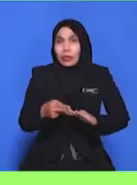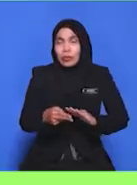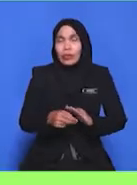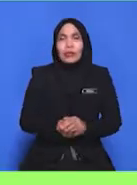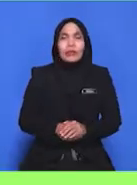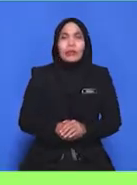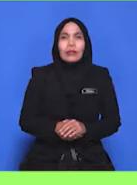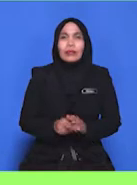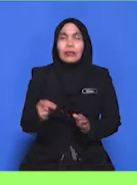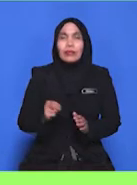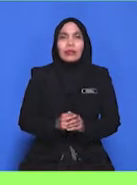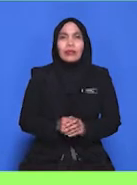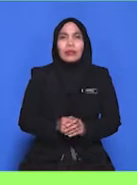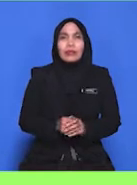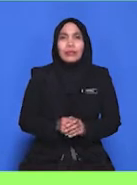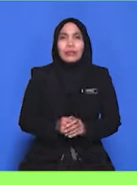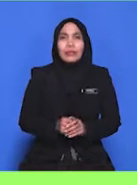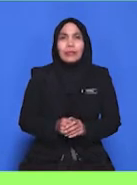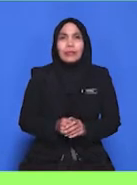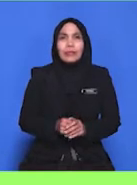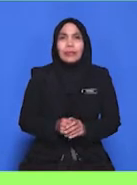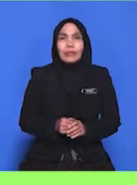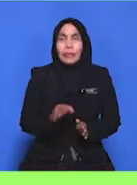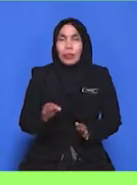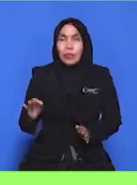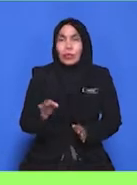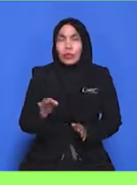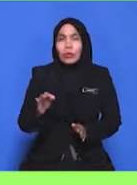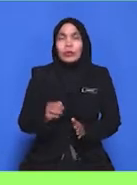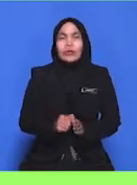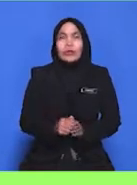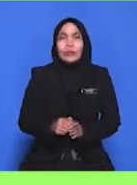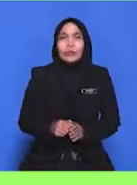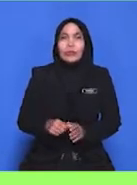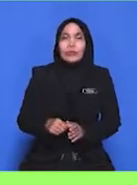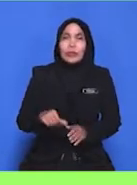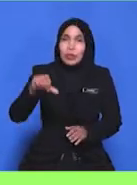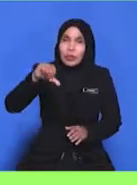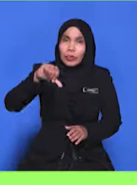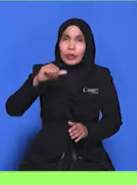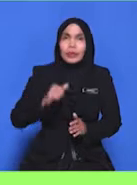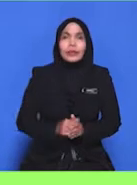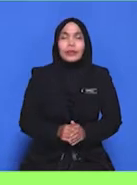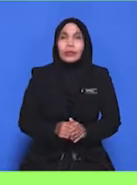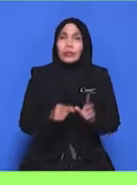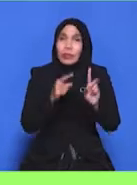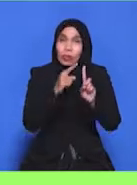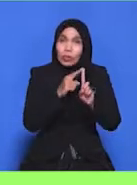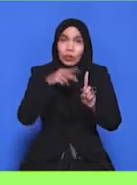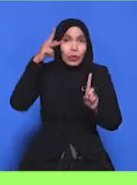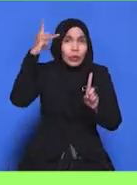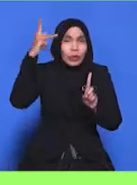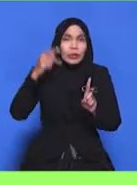beberapa faktor. Faktor kemerosotan kerajaan Umayyah. Pertama, politik.